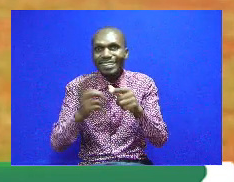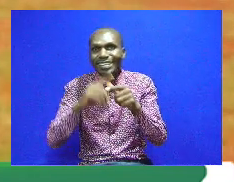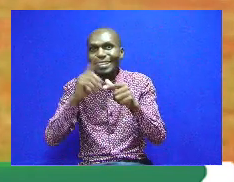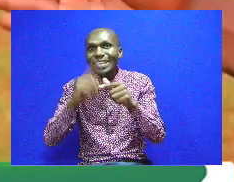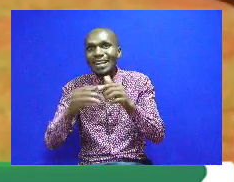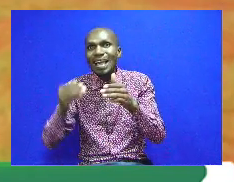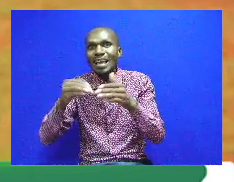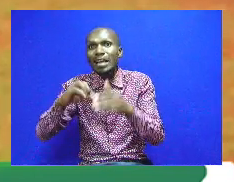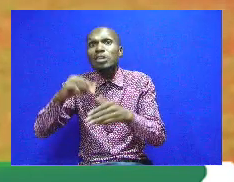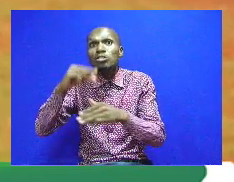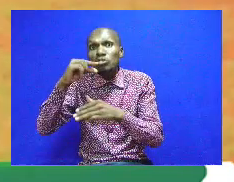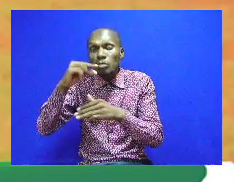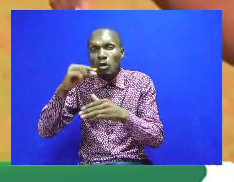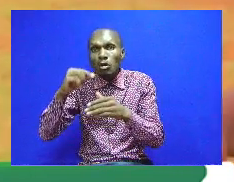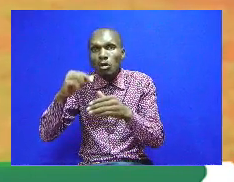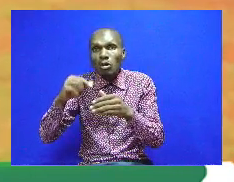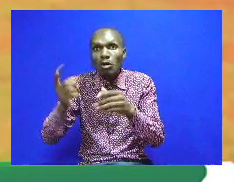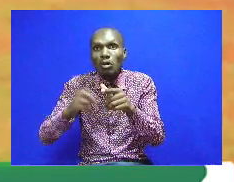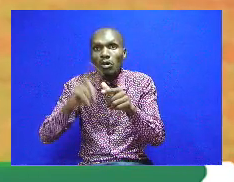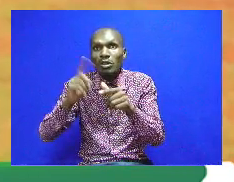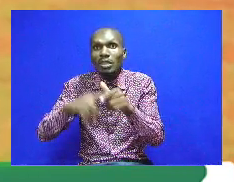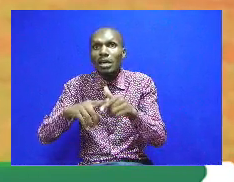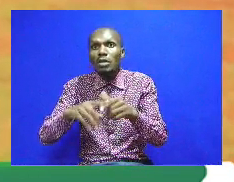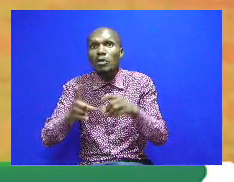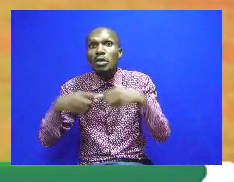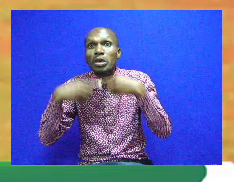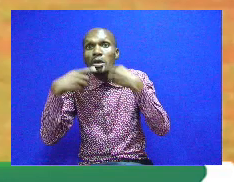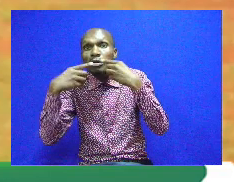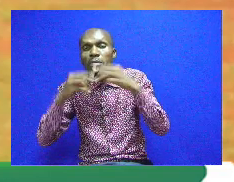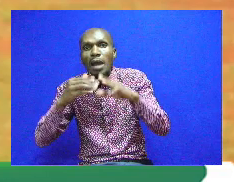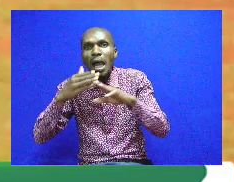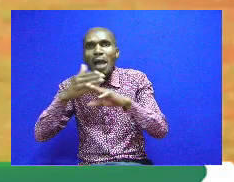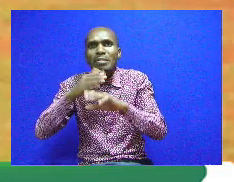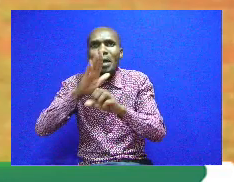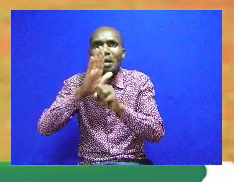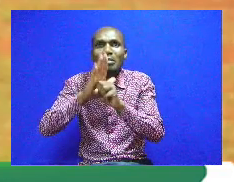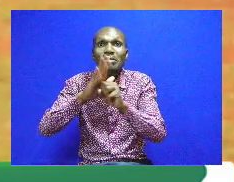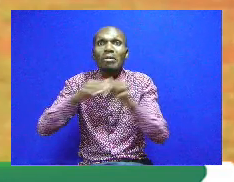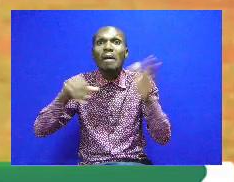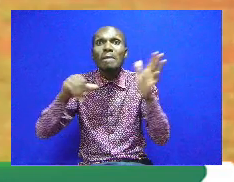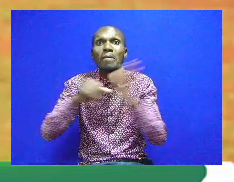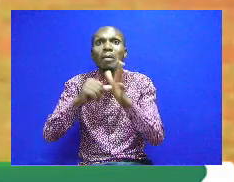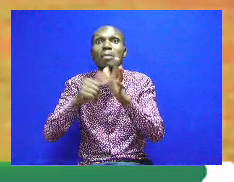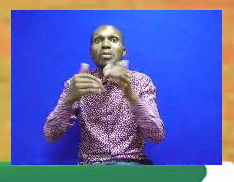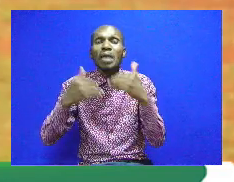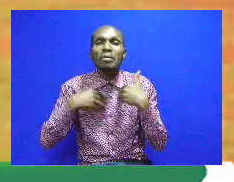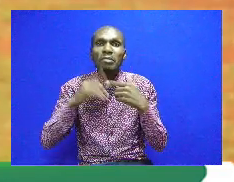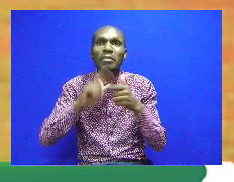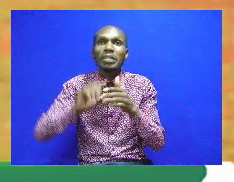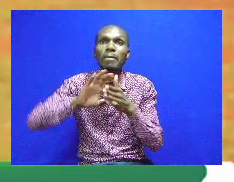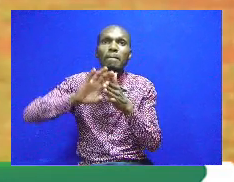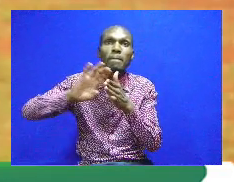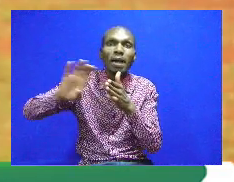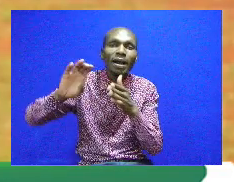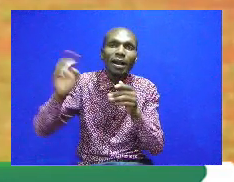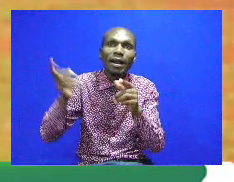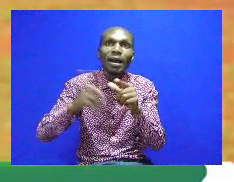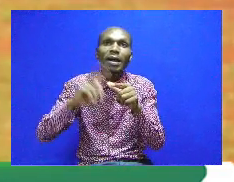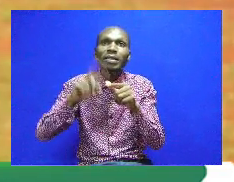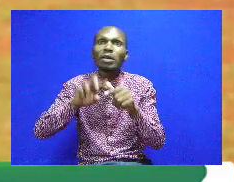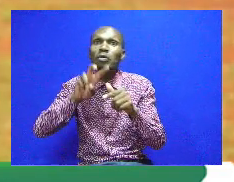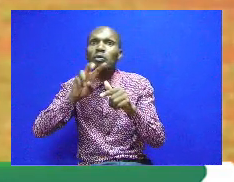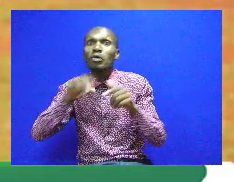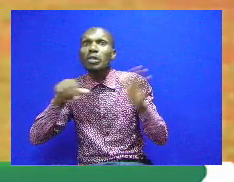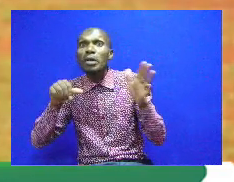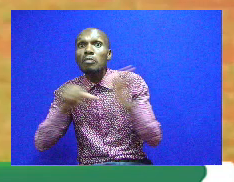ilitoka kidogo kidogo tu lose concentration after a lot of issues tulikuwa nazo, but tumerudi back tuliangalia our